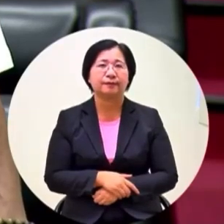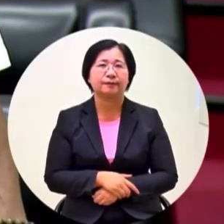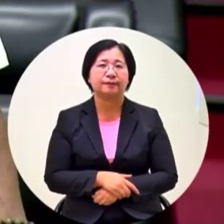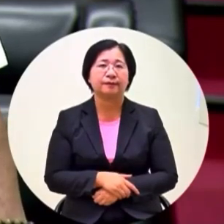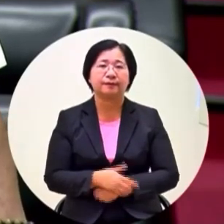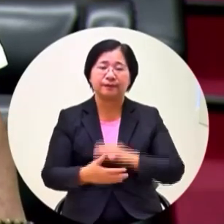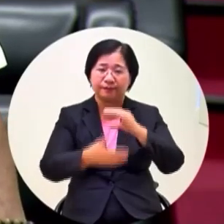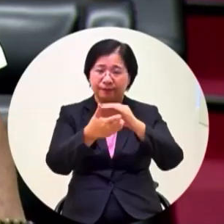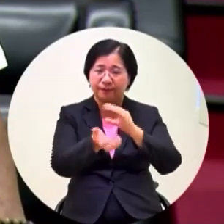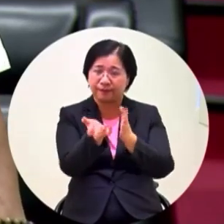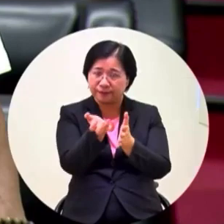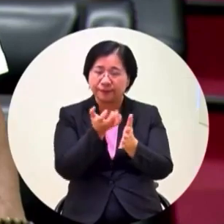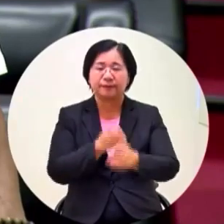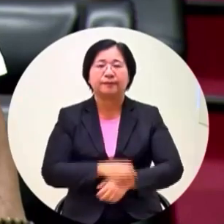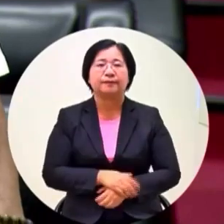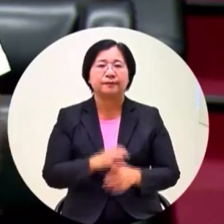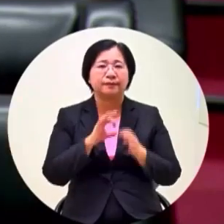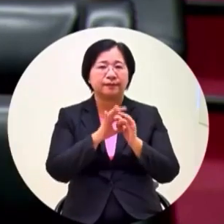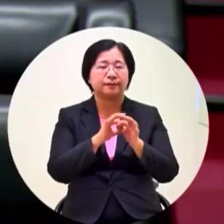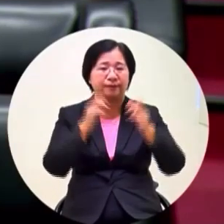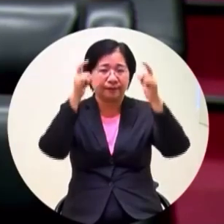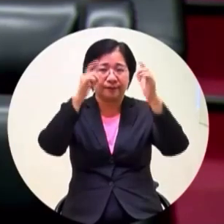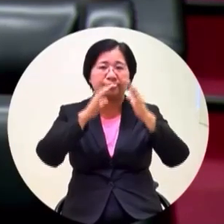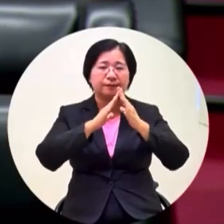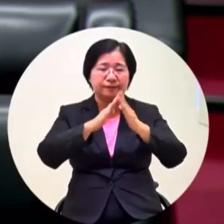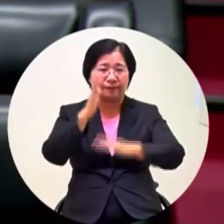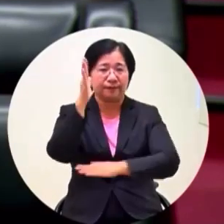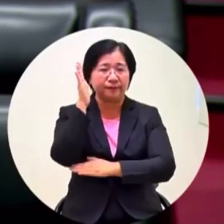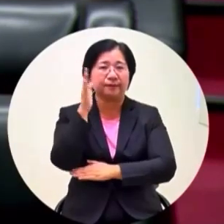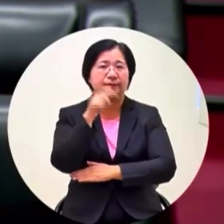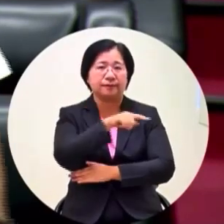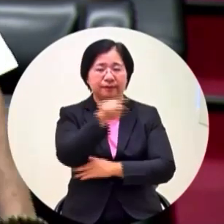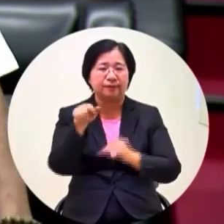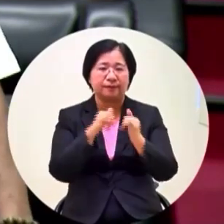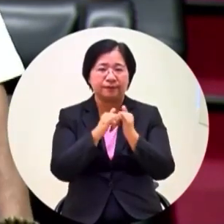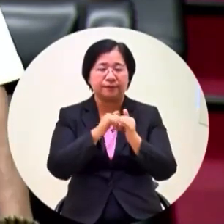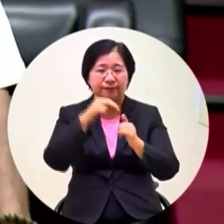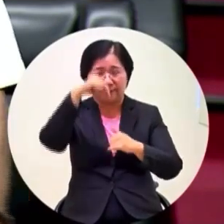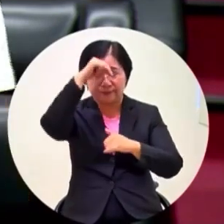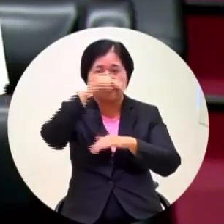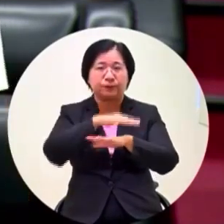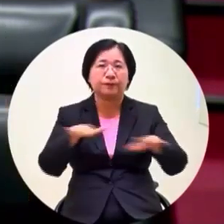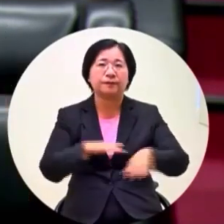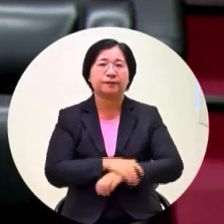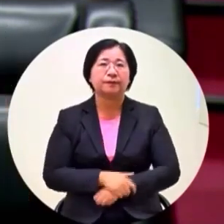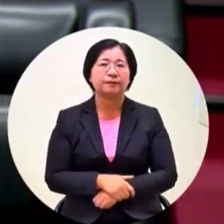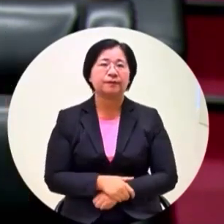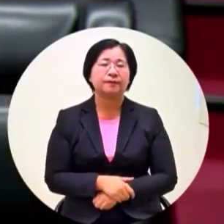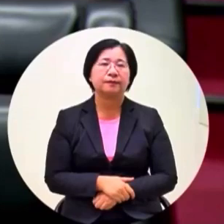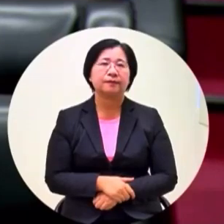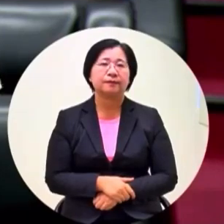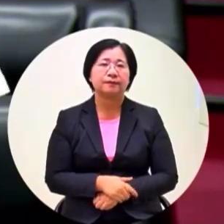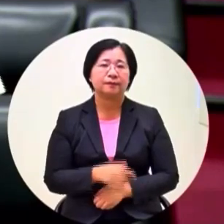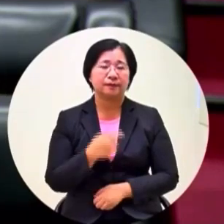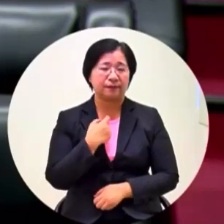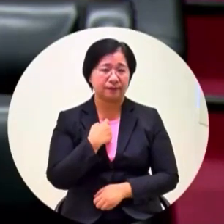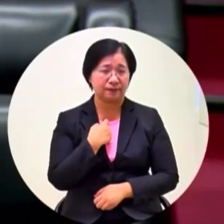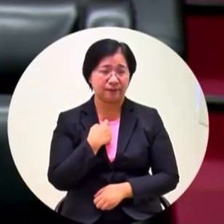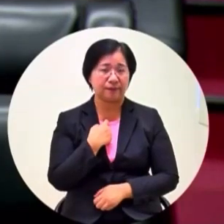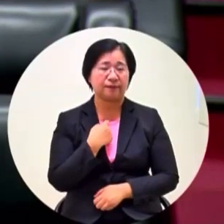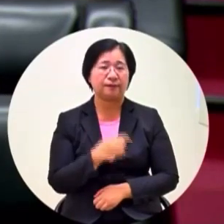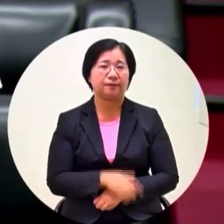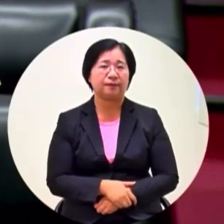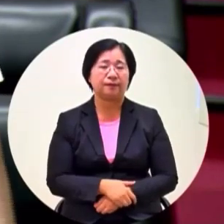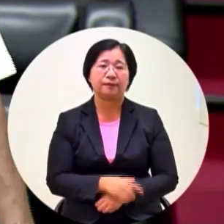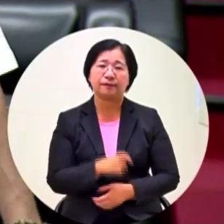机上关心高雄市情的市民朋友，大家午安。啊，伫遮我要来先去提起